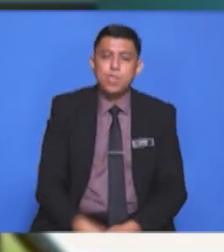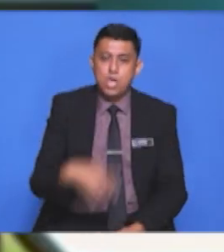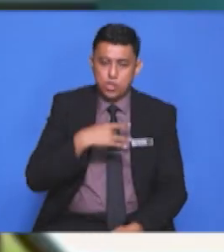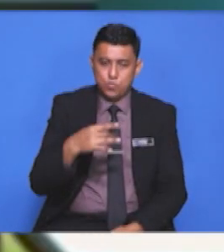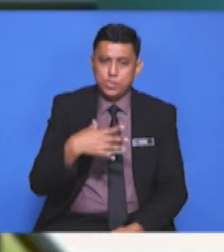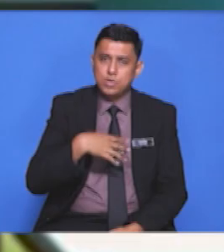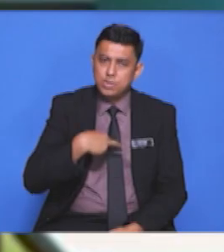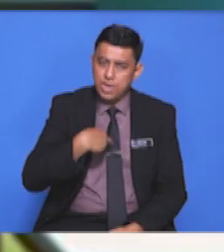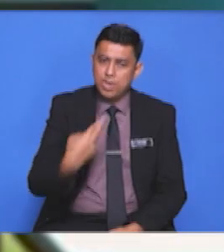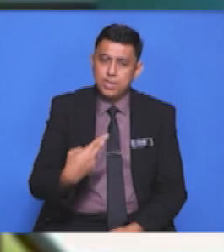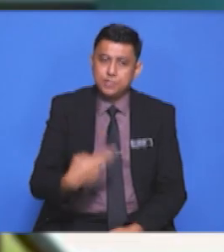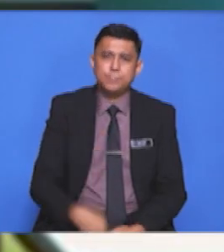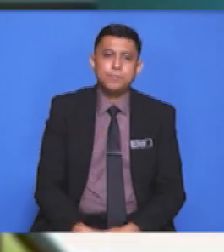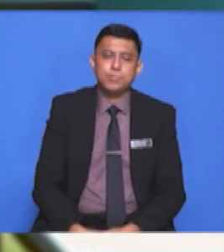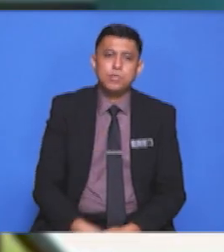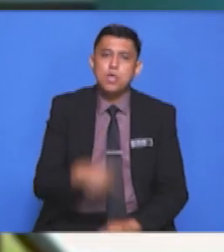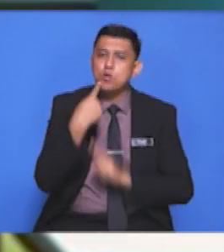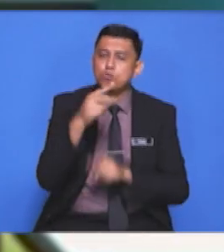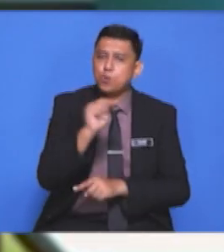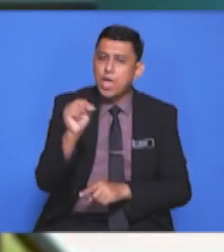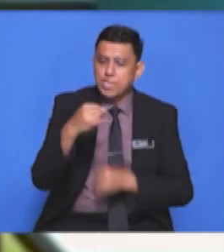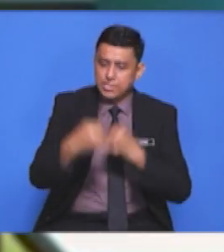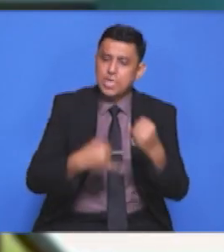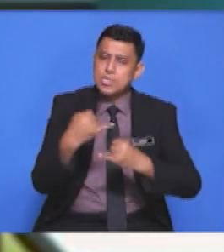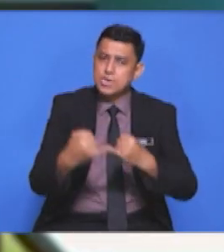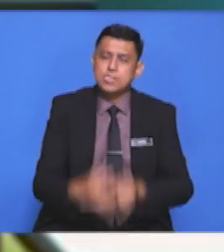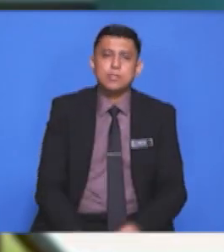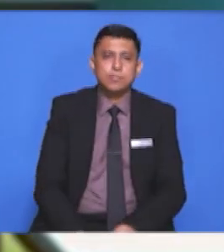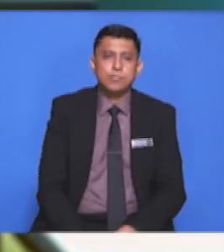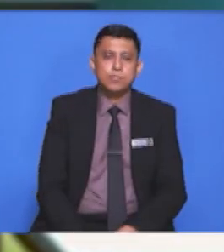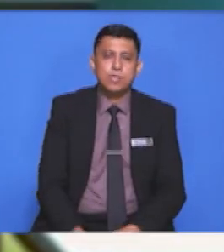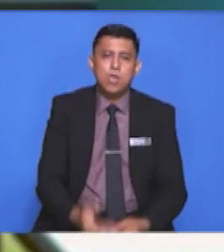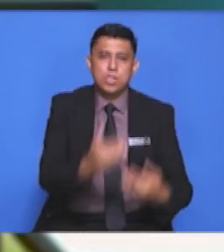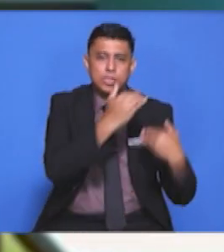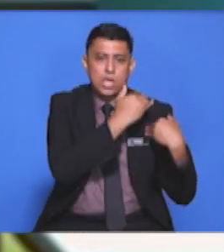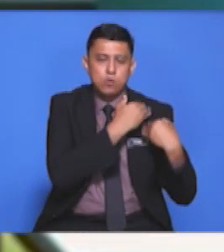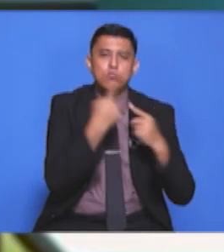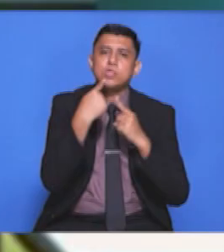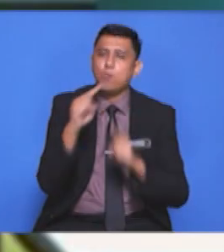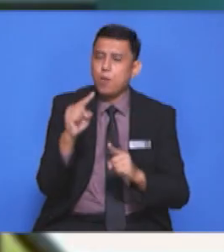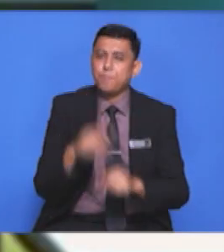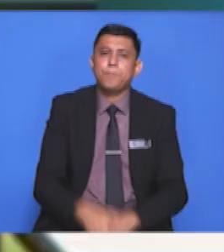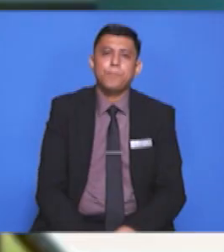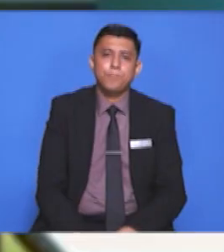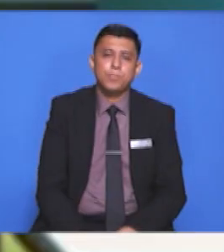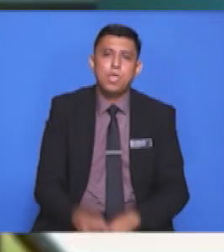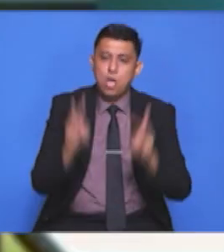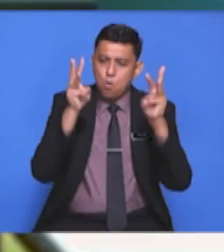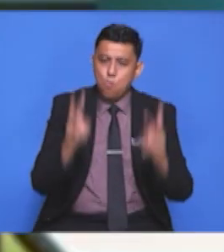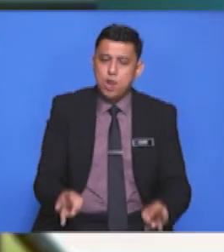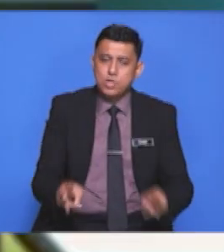sukarela suruhanjaya tanggung jawab warga